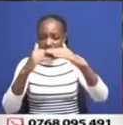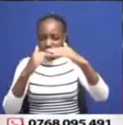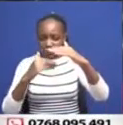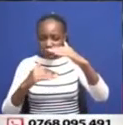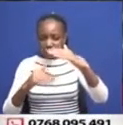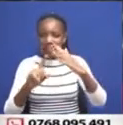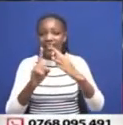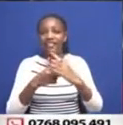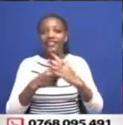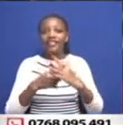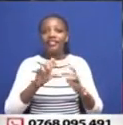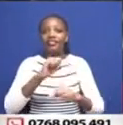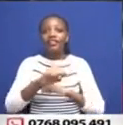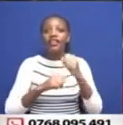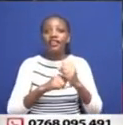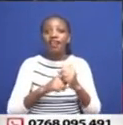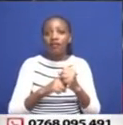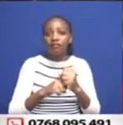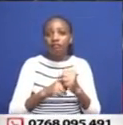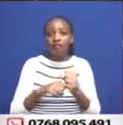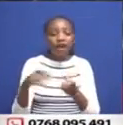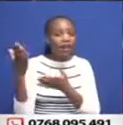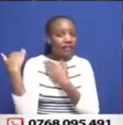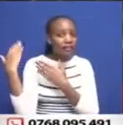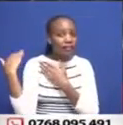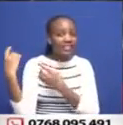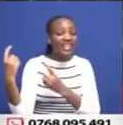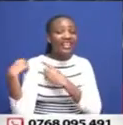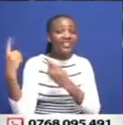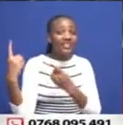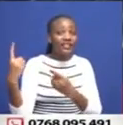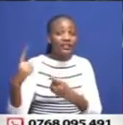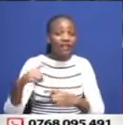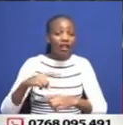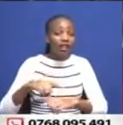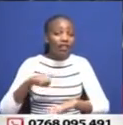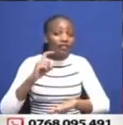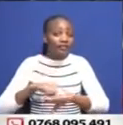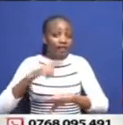80 tangu hizi kompyuta zimekuja na hii programming.